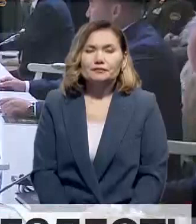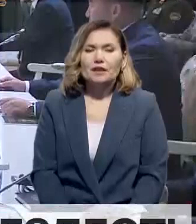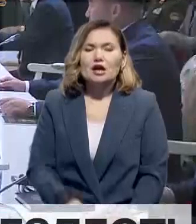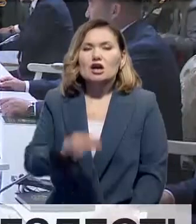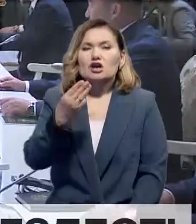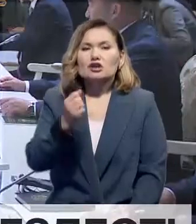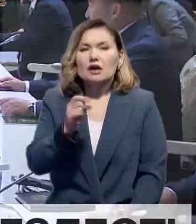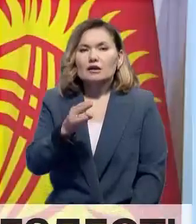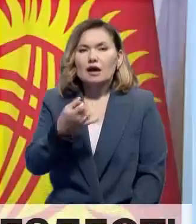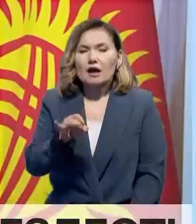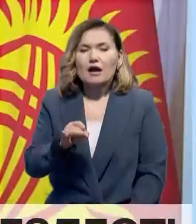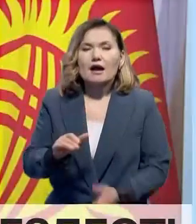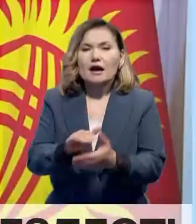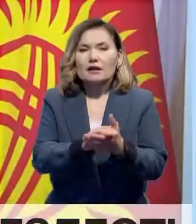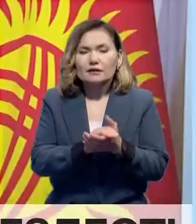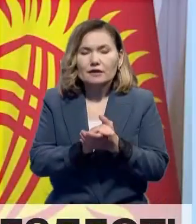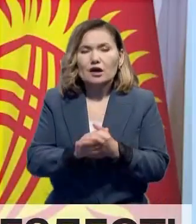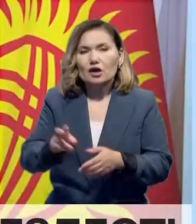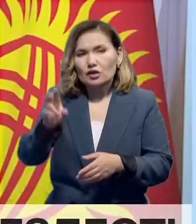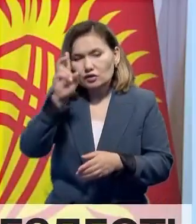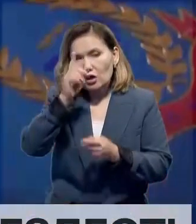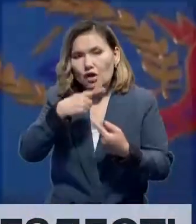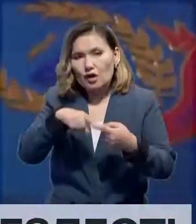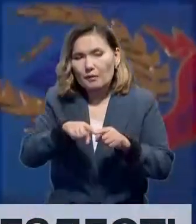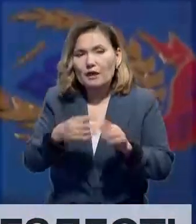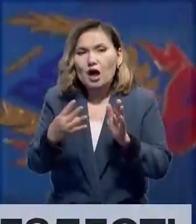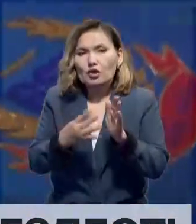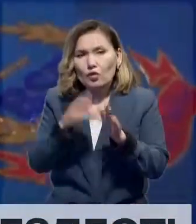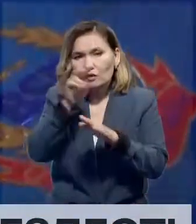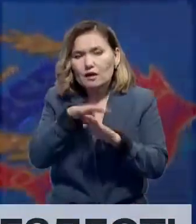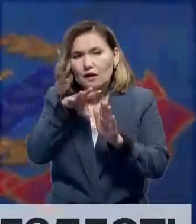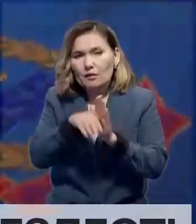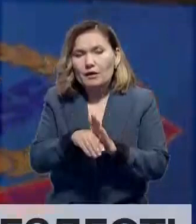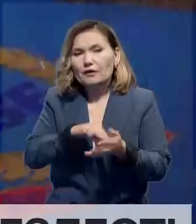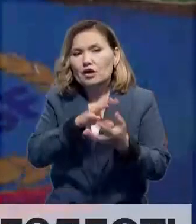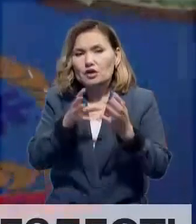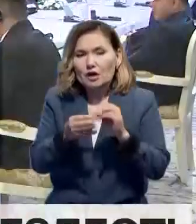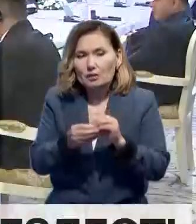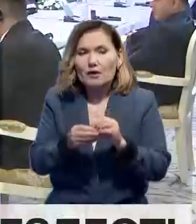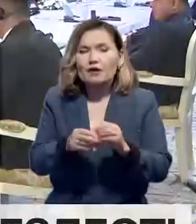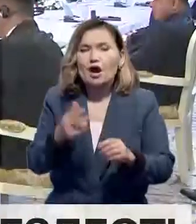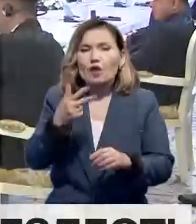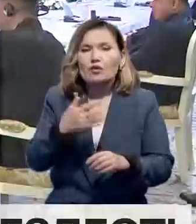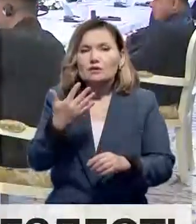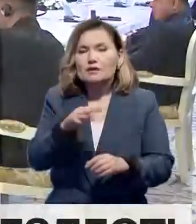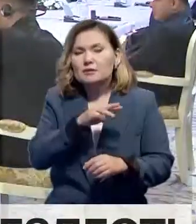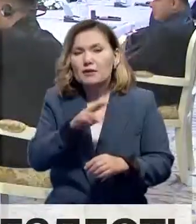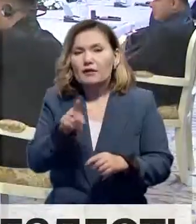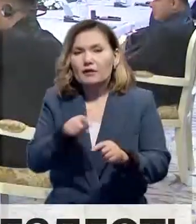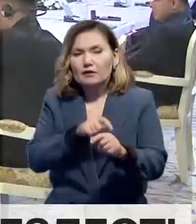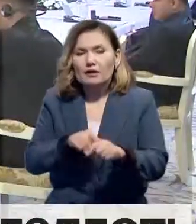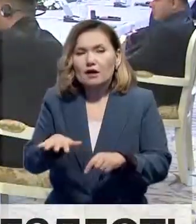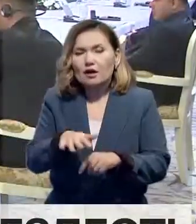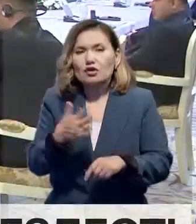Шанхай ынтымақтастық ұйымына мүше елдердің кәрі құрлықтағы саны 9-ға жетті. Аталған ұйымға мүше елдердің жалпы аумағы 35 миллион шаршы шақырым, халық саны